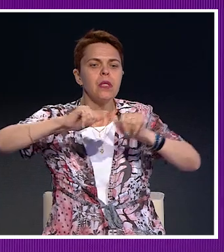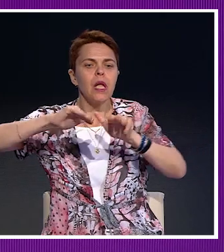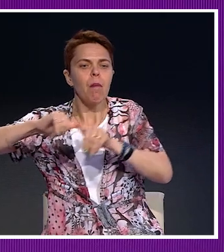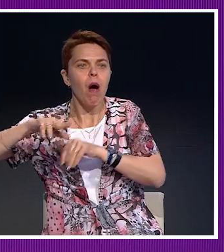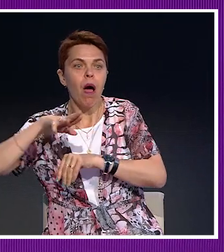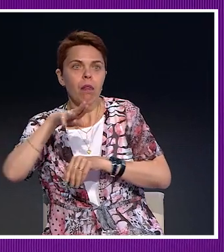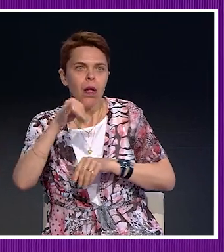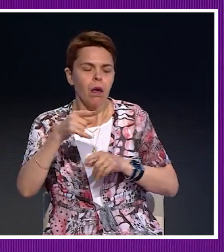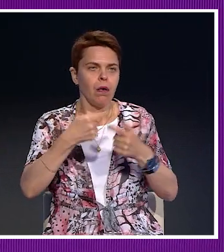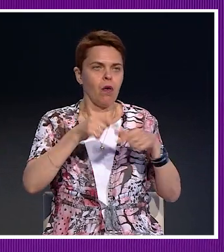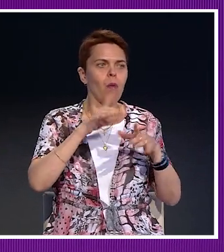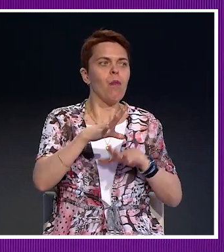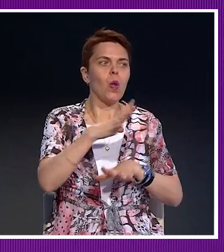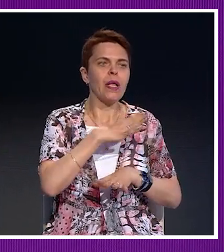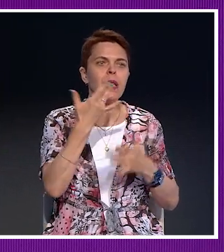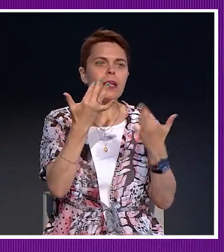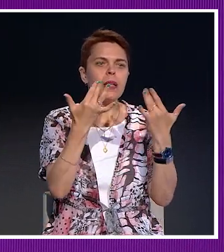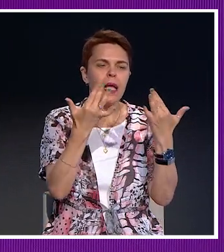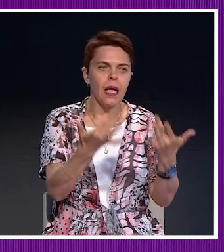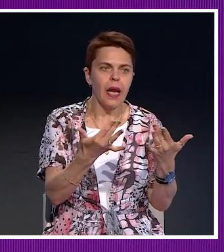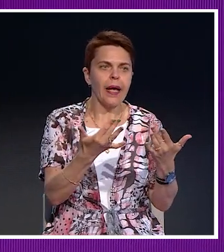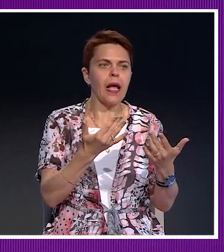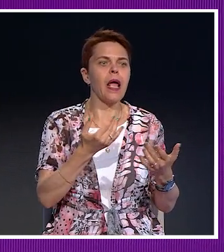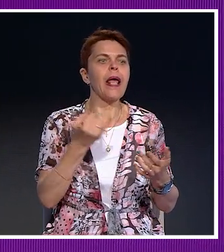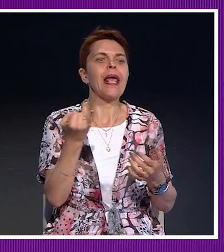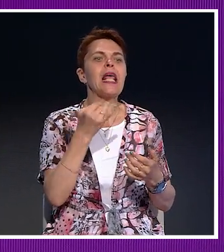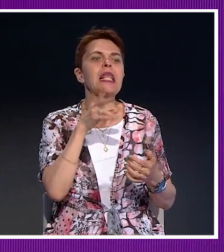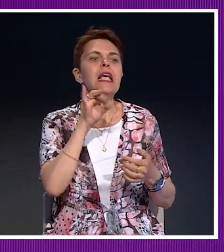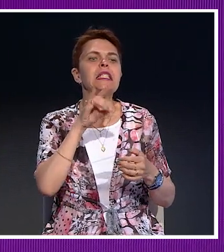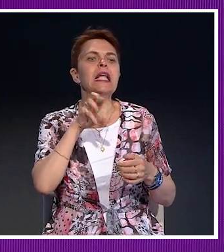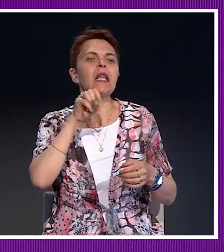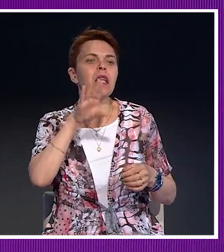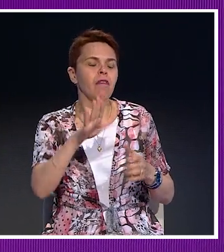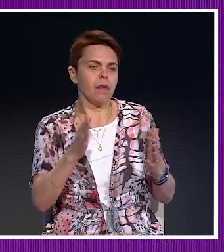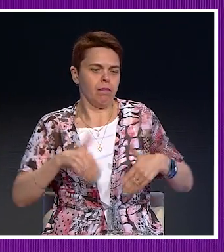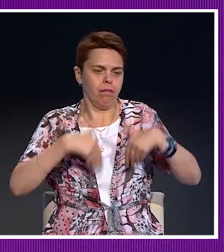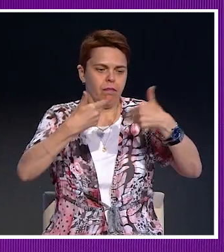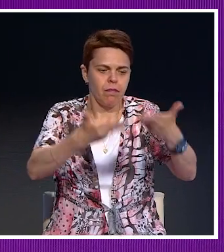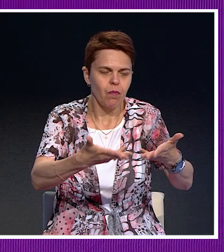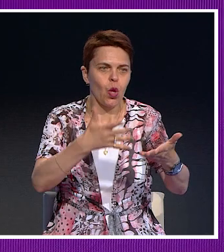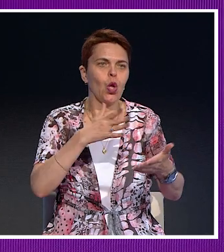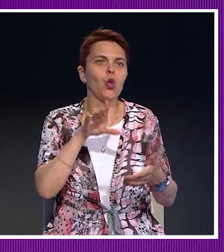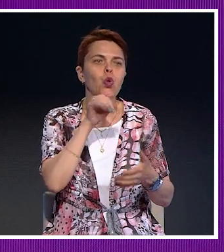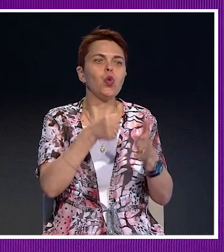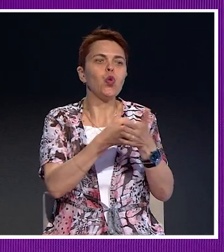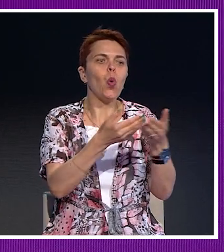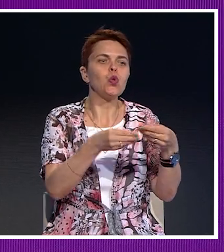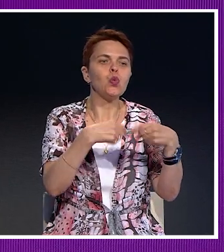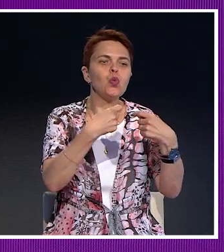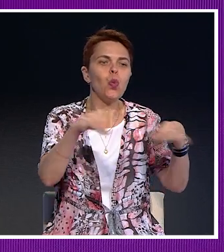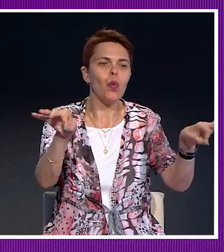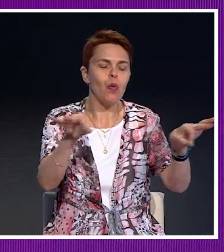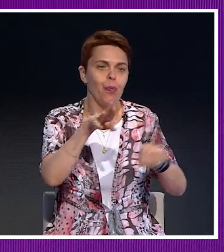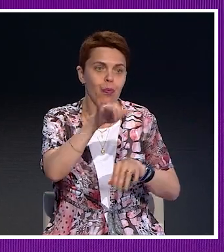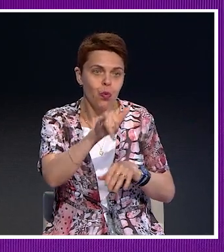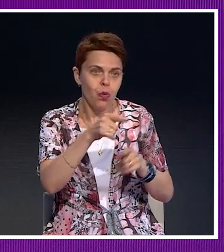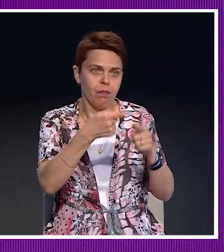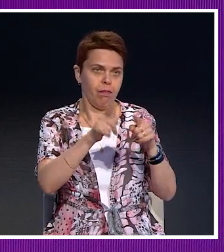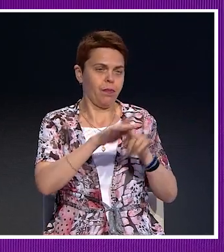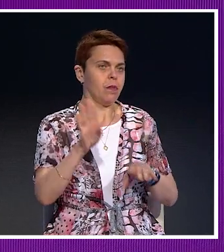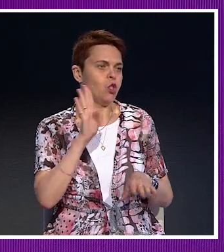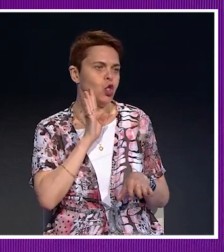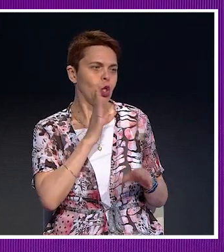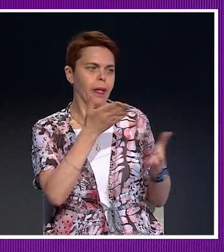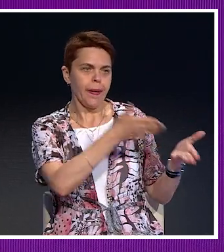вже було декілька ініціатив законодавчих, які вирішують проблеми доступу жінки до політичної гри.